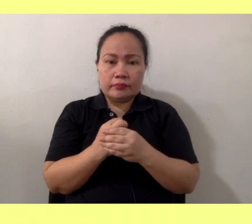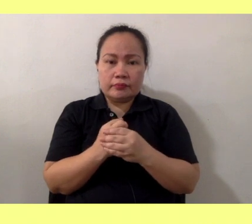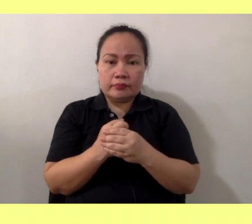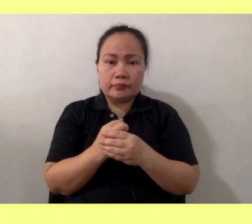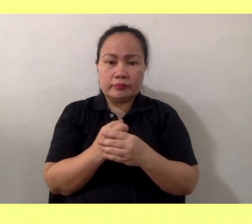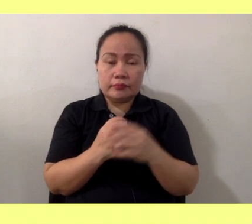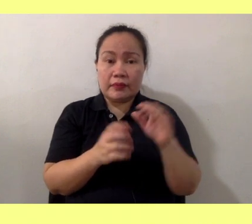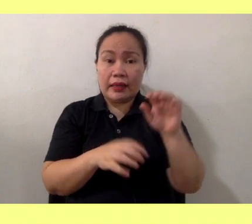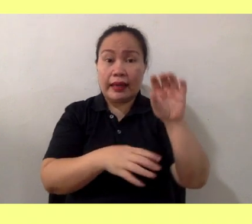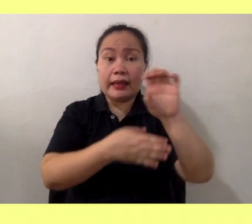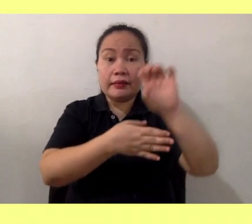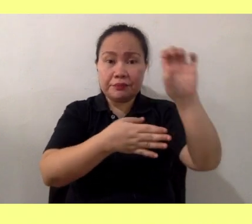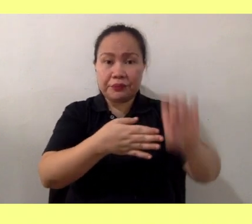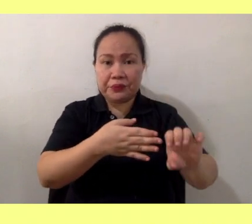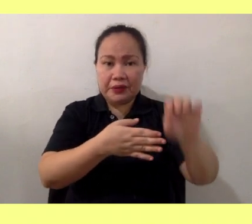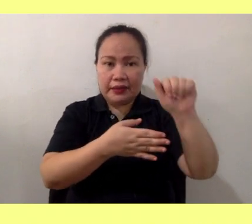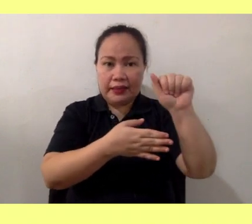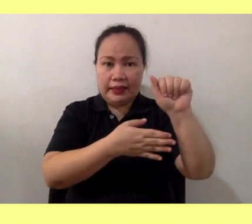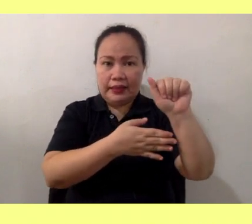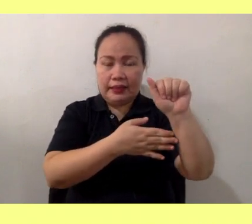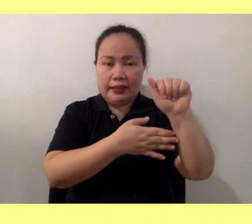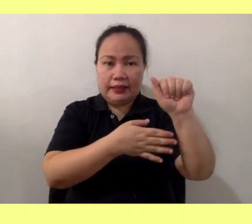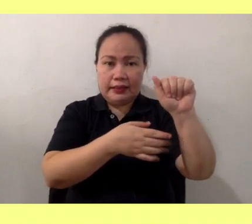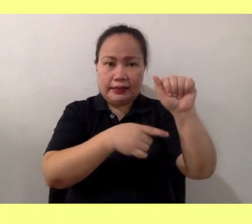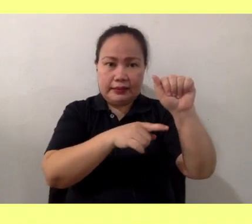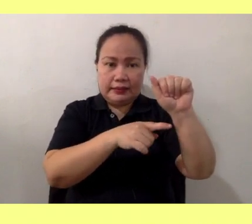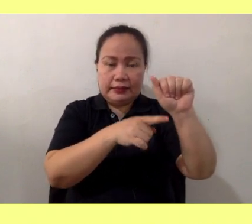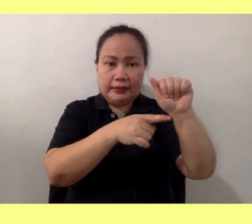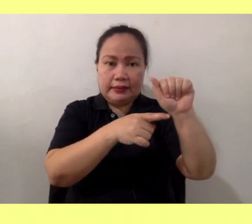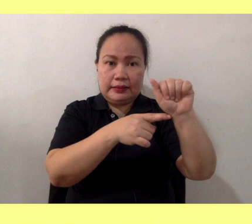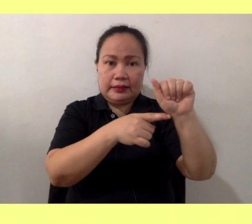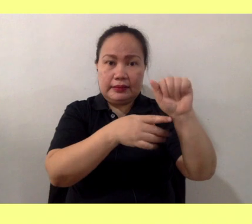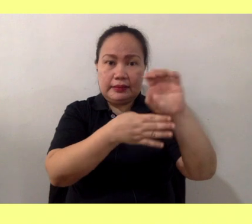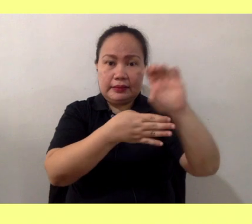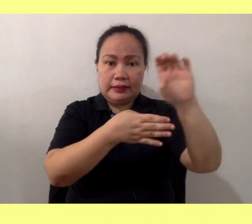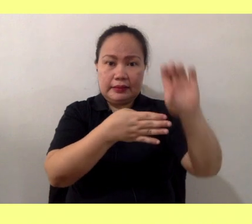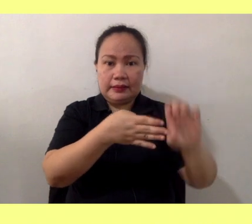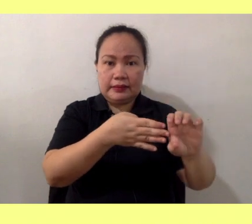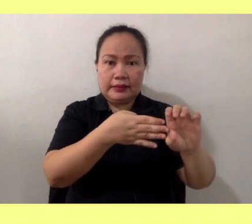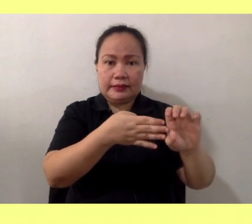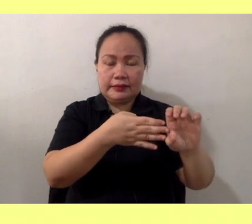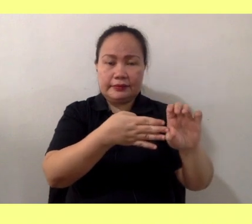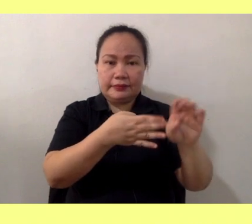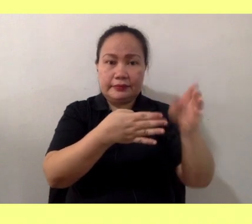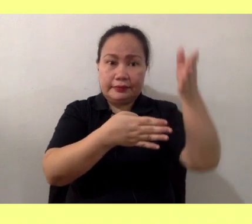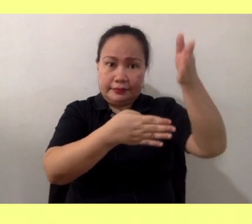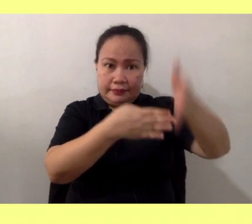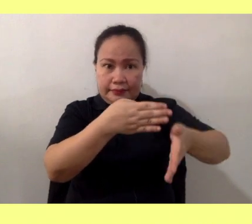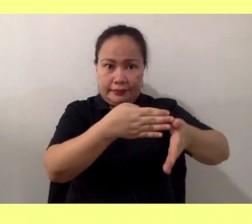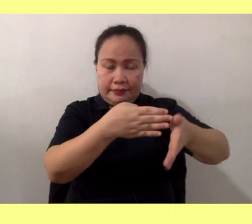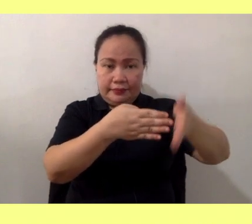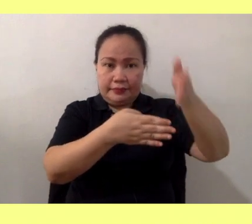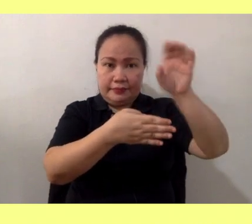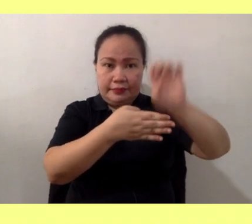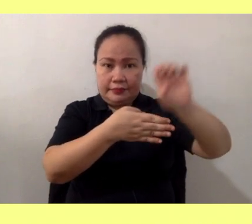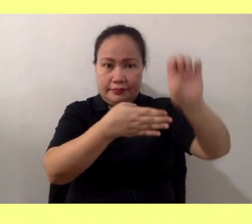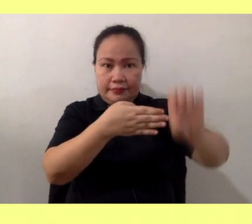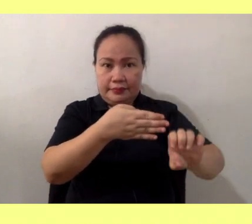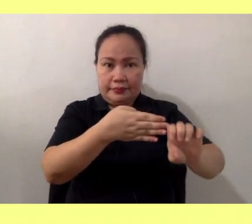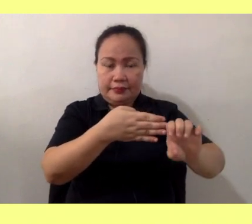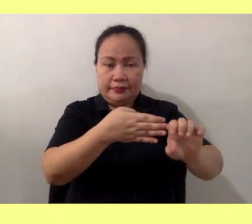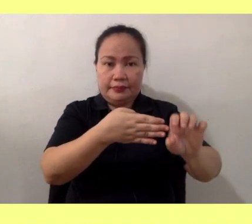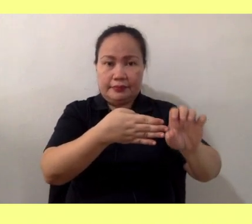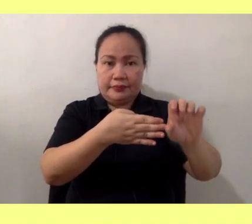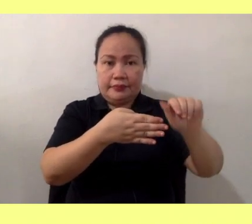lang makikita nyo na, alin dito ang endpoint? Yung A. Kasi siya yung nakatapat dun sa endpoint. Ayan, no? Okay?